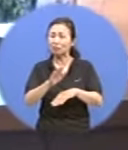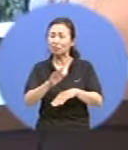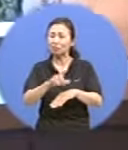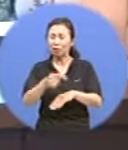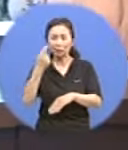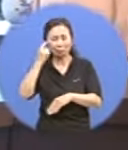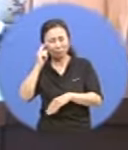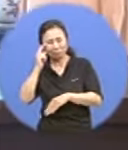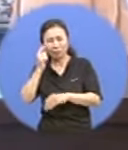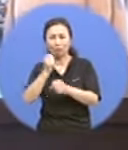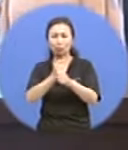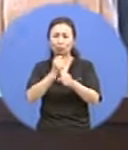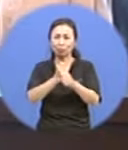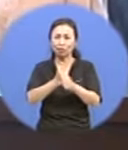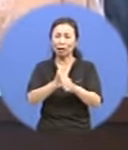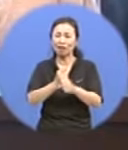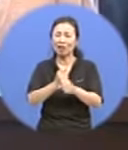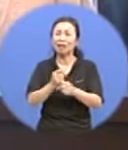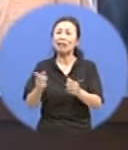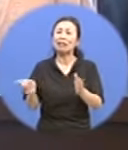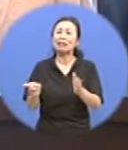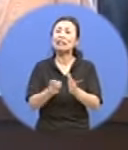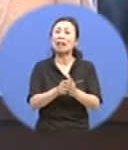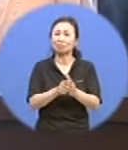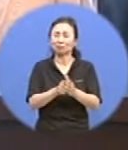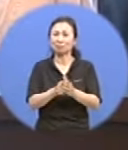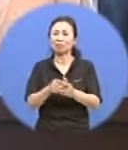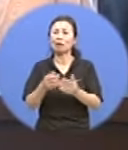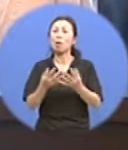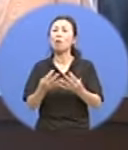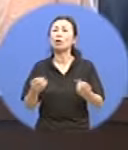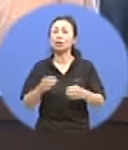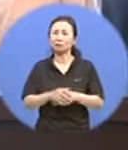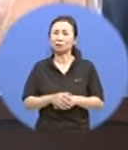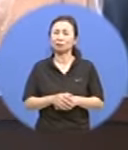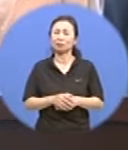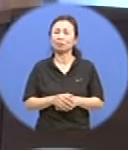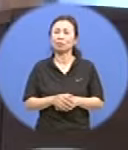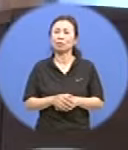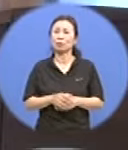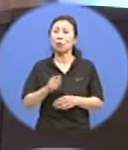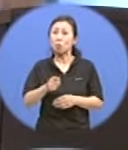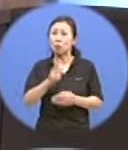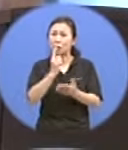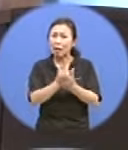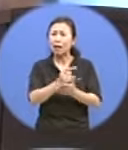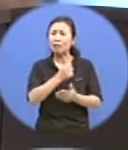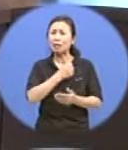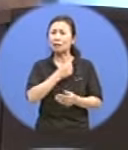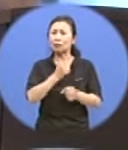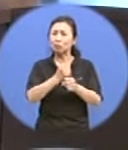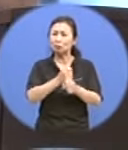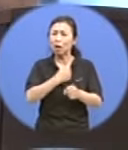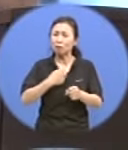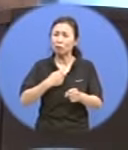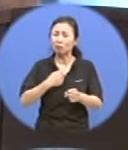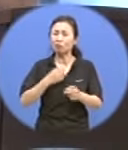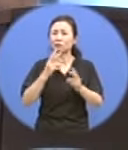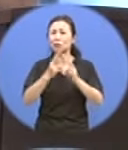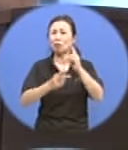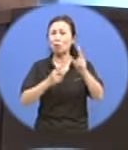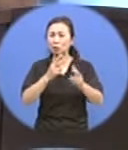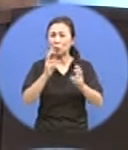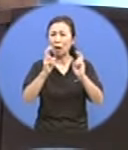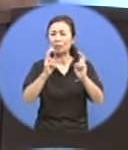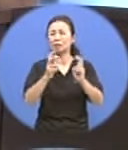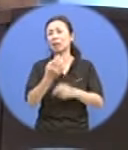ですね。製造業の、オンリーワン企業って結構たくさんあるんですよ。だからそれをもっと伸ばさない